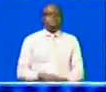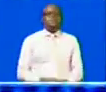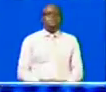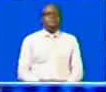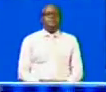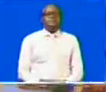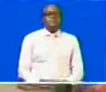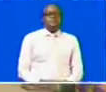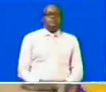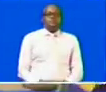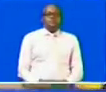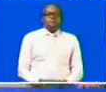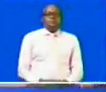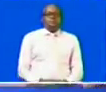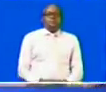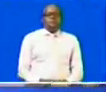taarifa.